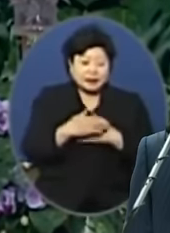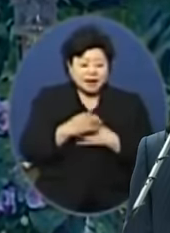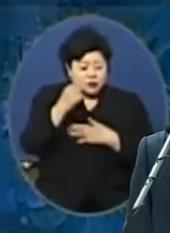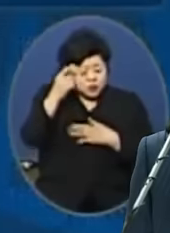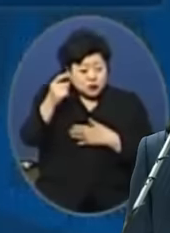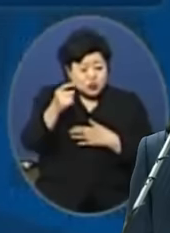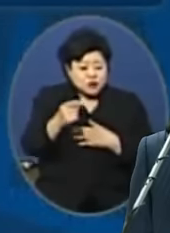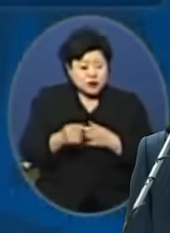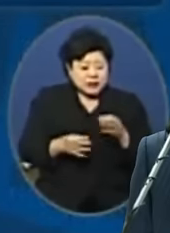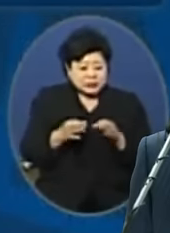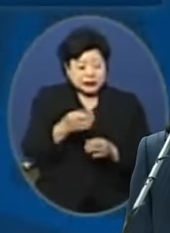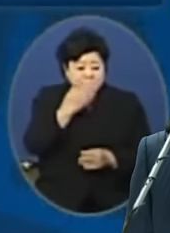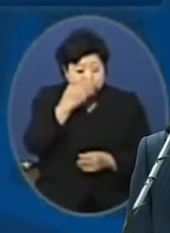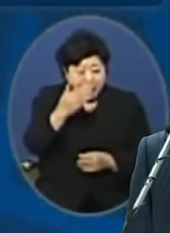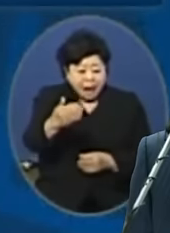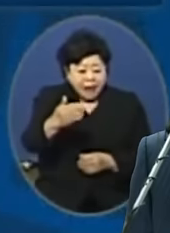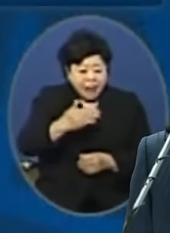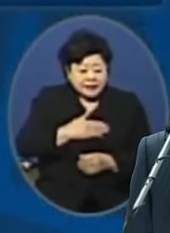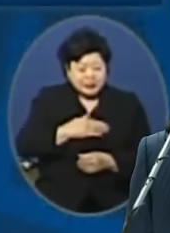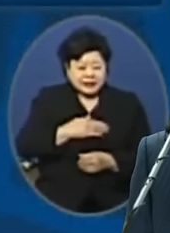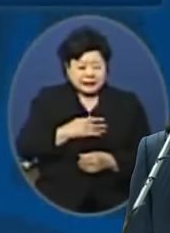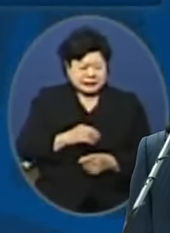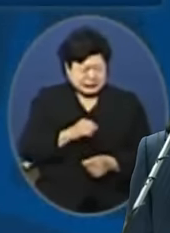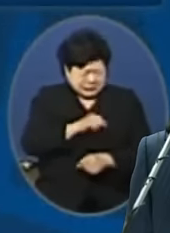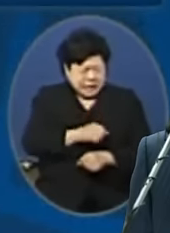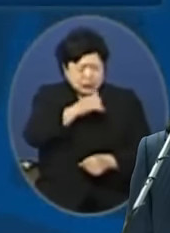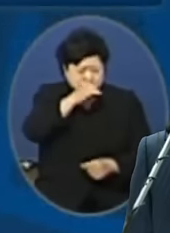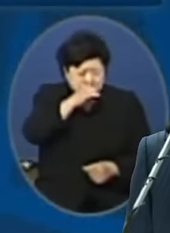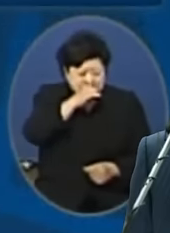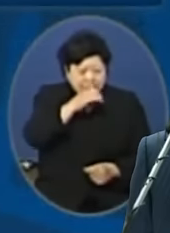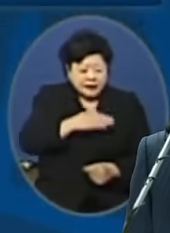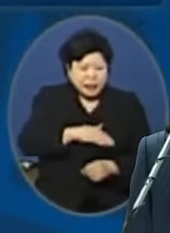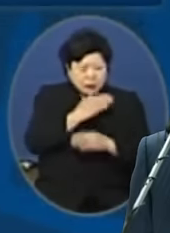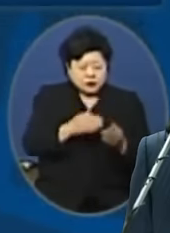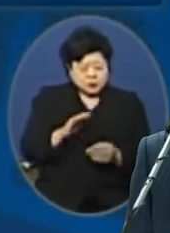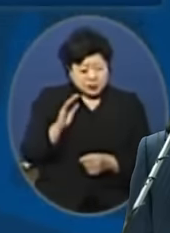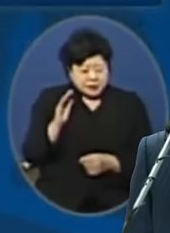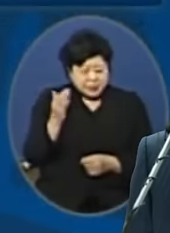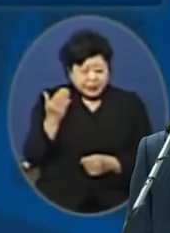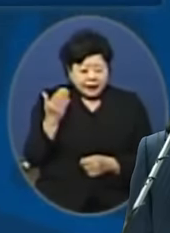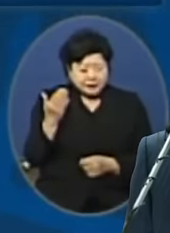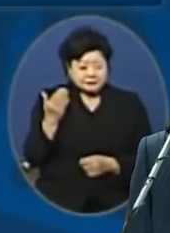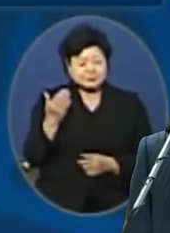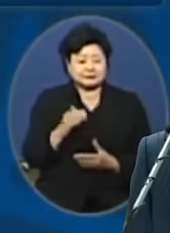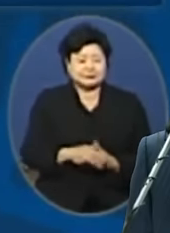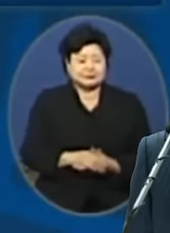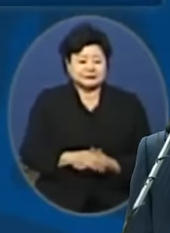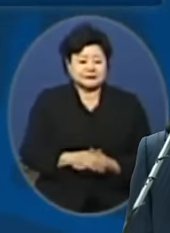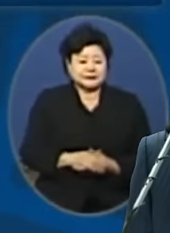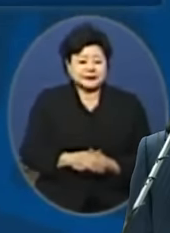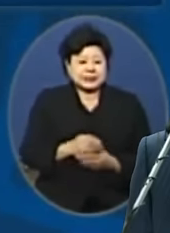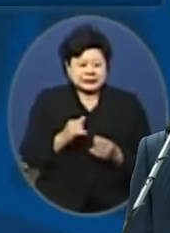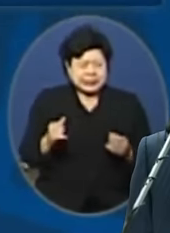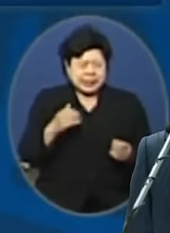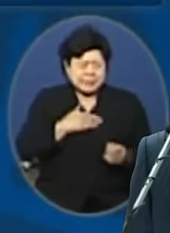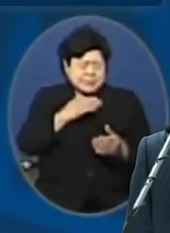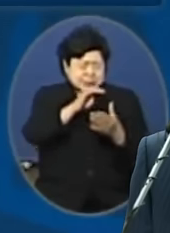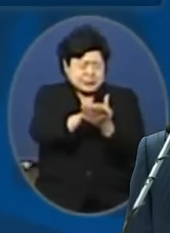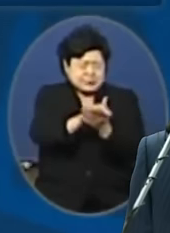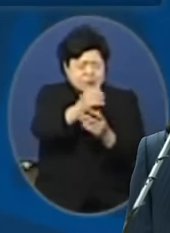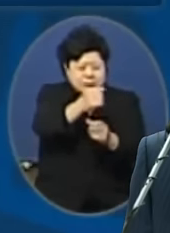훌륭한 세일스맨이다. 나는 프로다. 나는 모든 준비가 되어 있다. 나는 고객을 나의 친구로